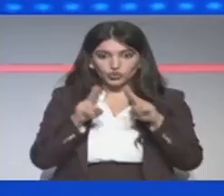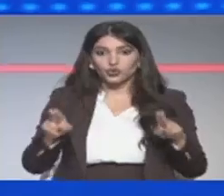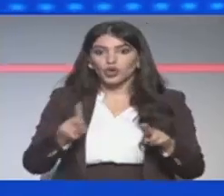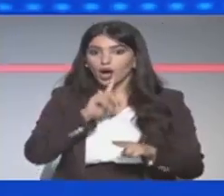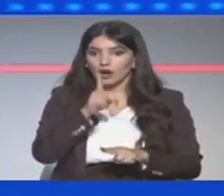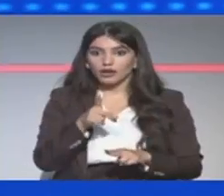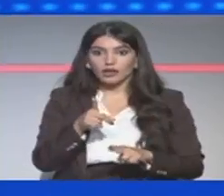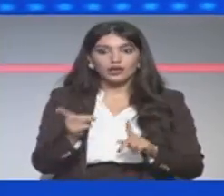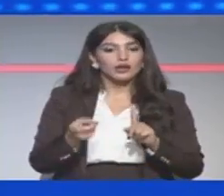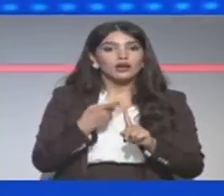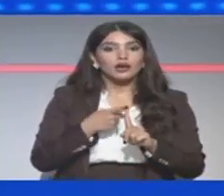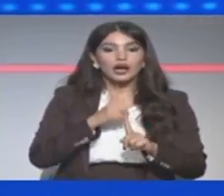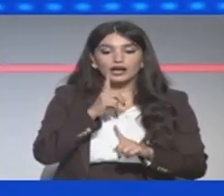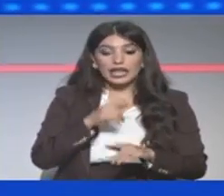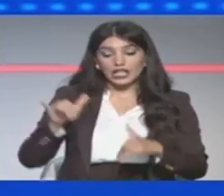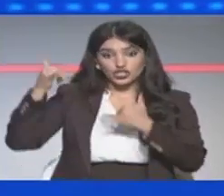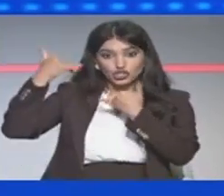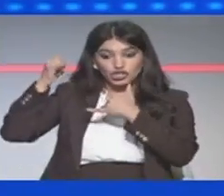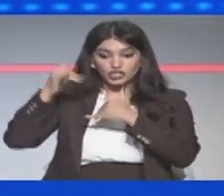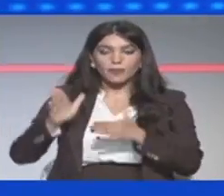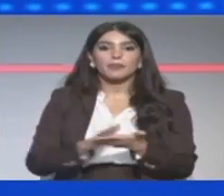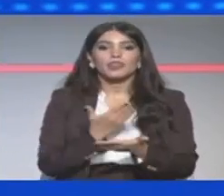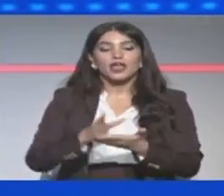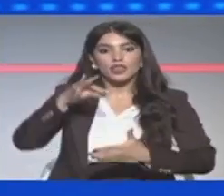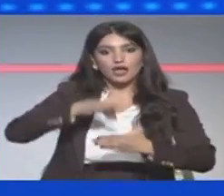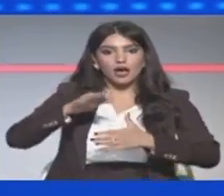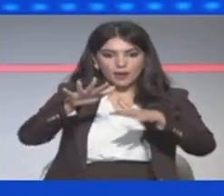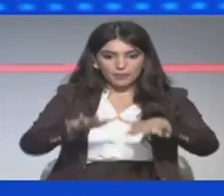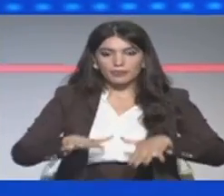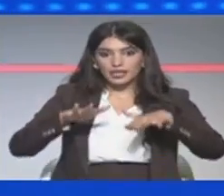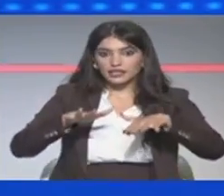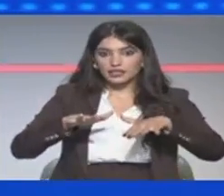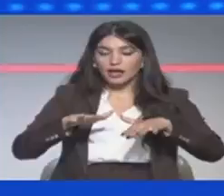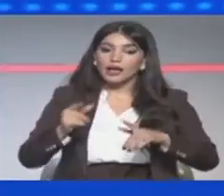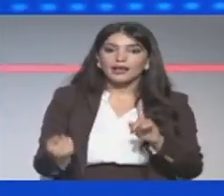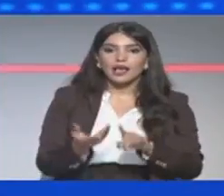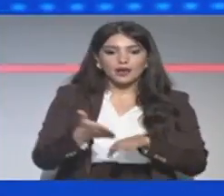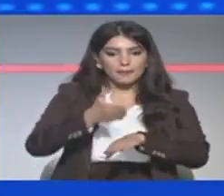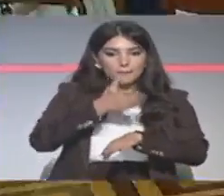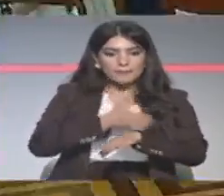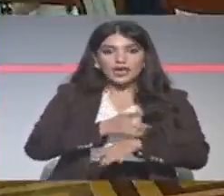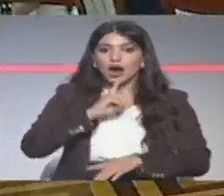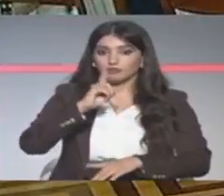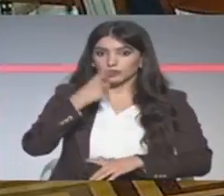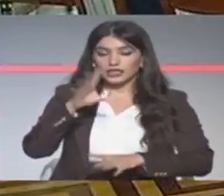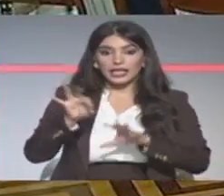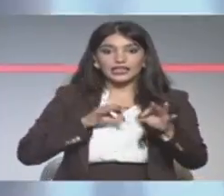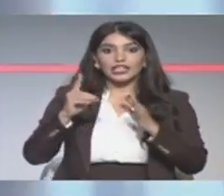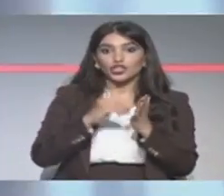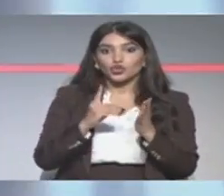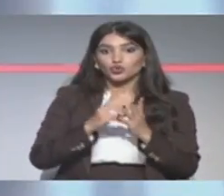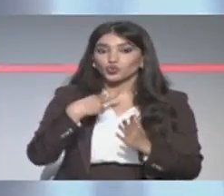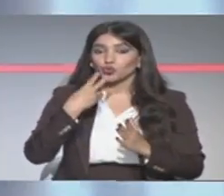عبد المجيد تبون أن الجزائر ستجري انتخابات تشريعية مبكرة عقب استفتاء على دستور جديد في غرة